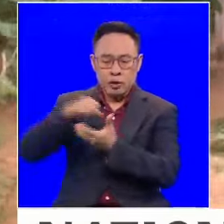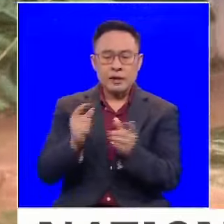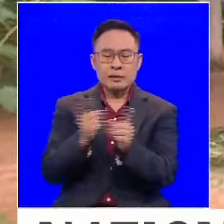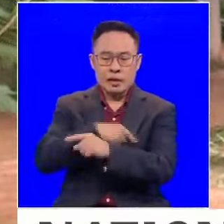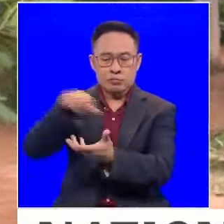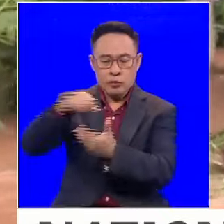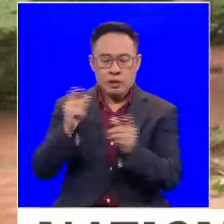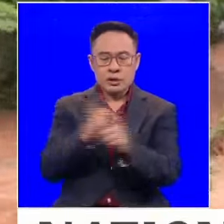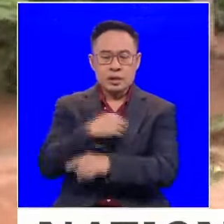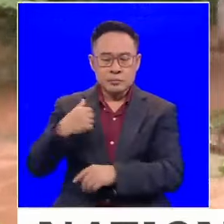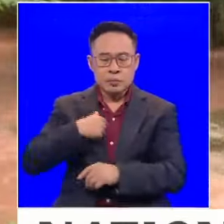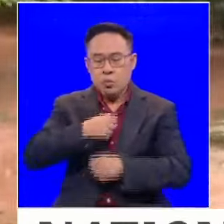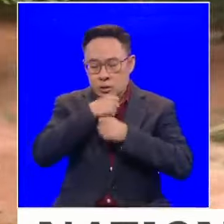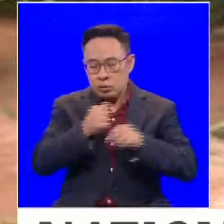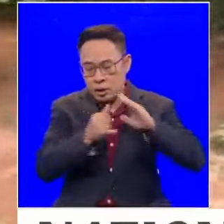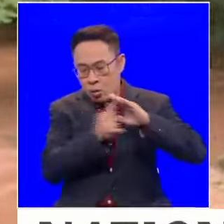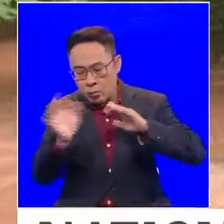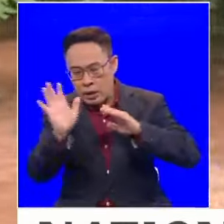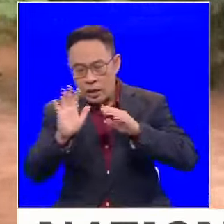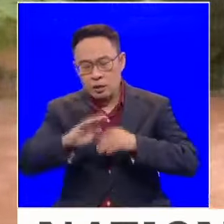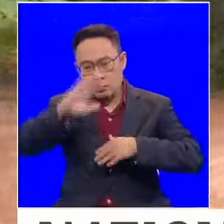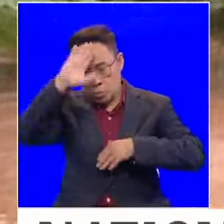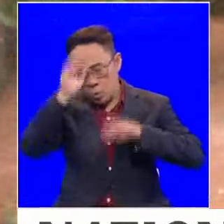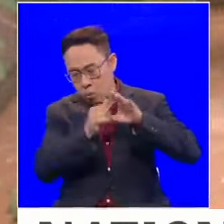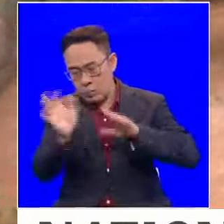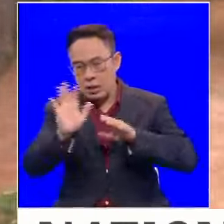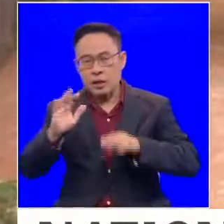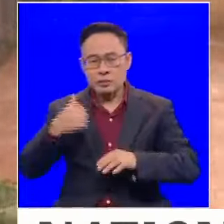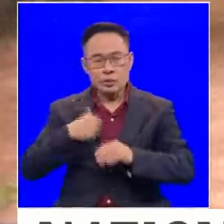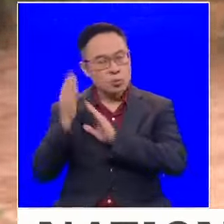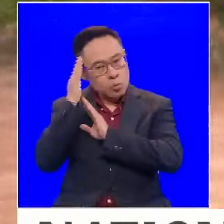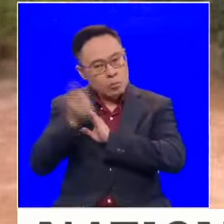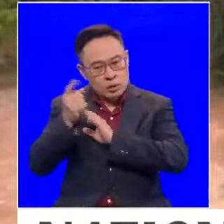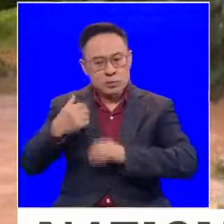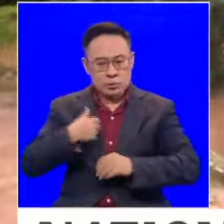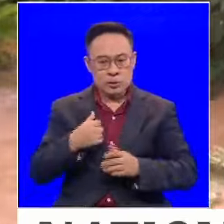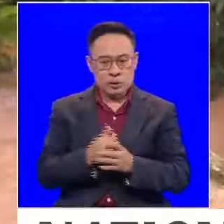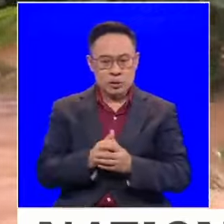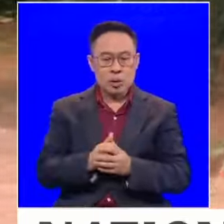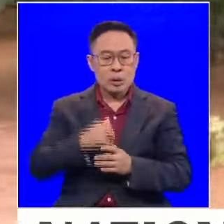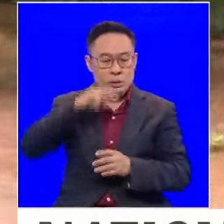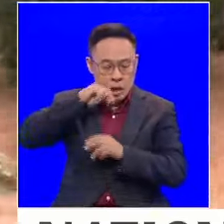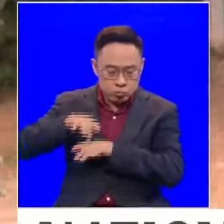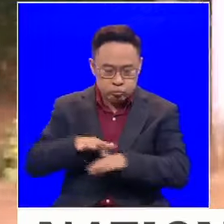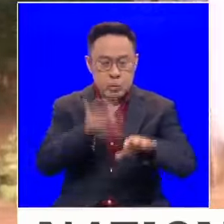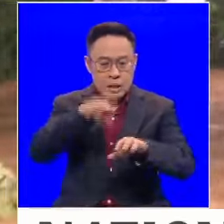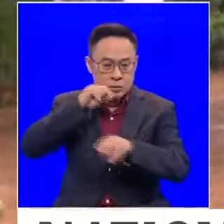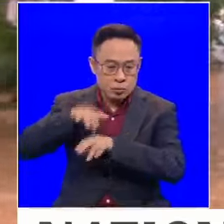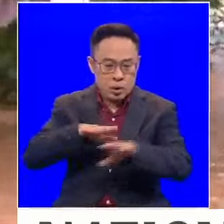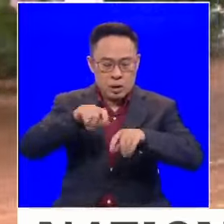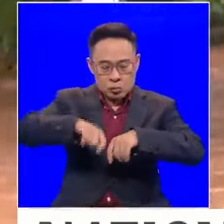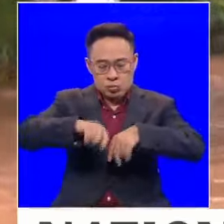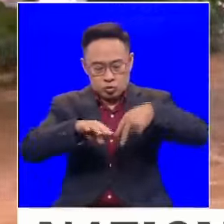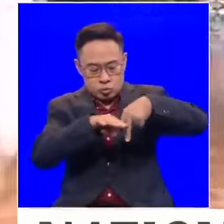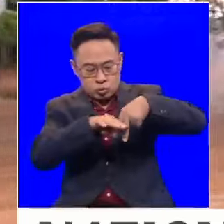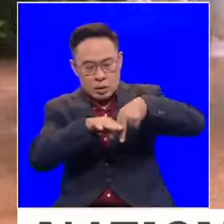ยเพราะว่าเนื่องจากปีนี้ระดับน้ำสูงไม่สามารถที่จะเดินฝ่าน้ำออกมาได้ประกอบกับน้ำเชี่ยวด้วยนะคะก่อนหน้านี้เนี่ยชาวบ้านบอกว่าก็มี